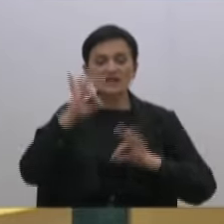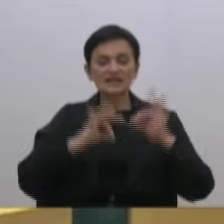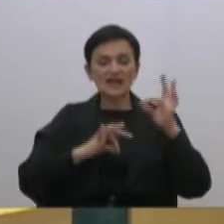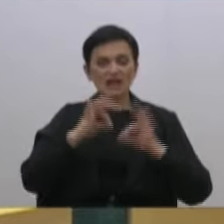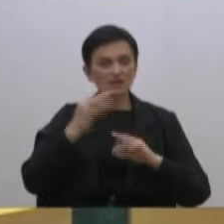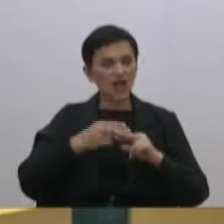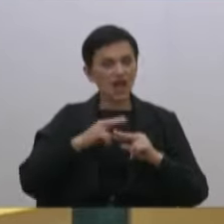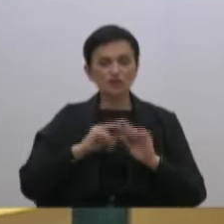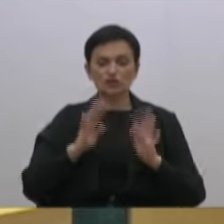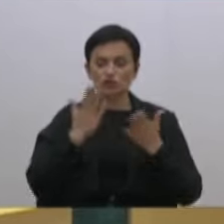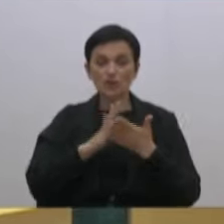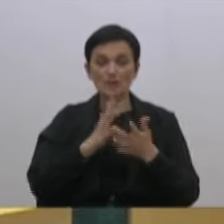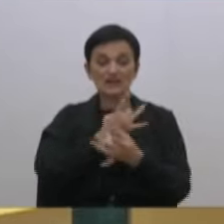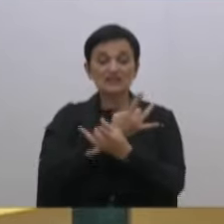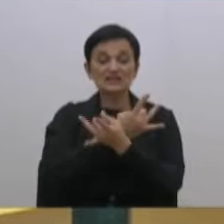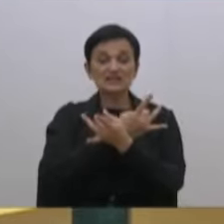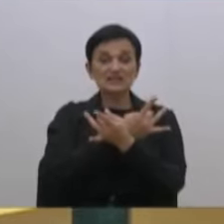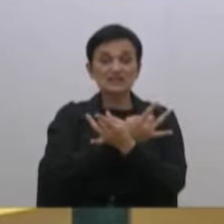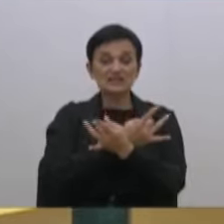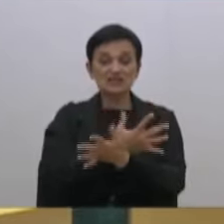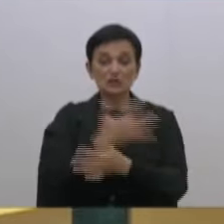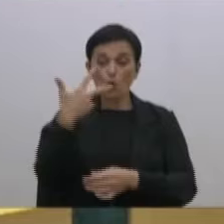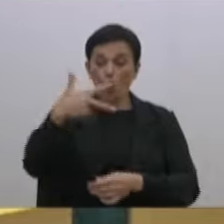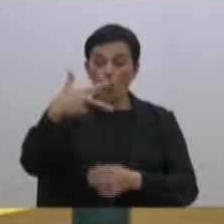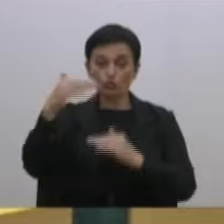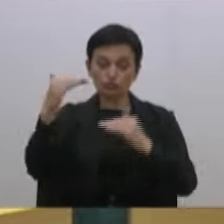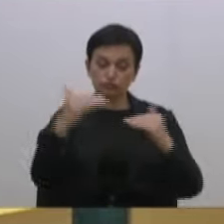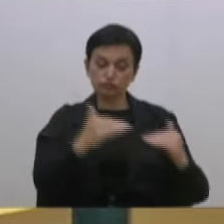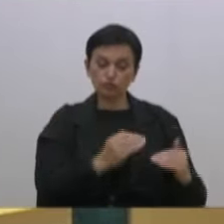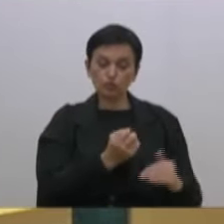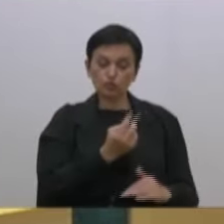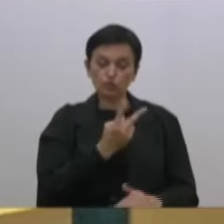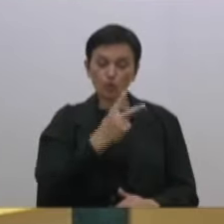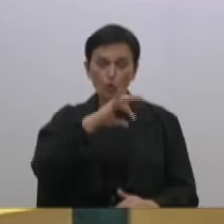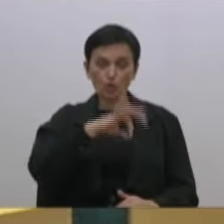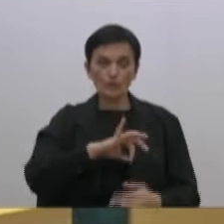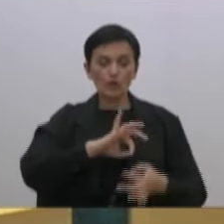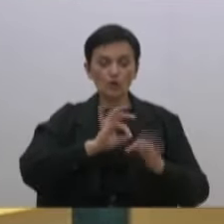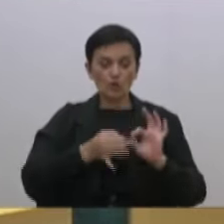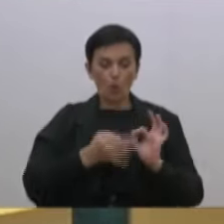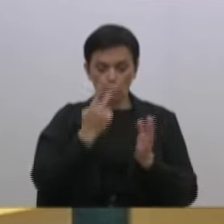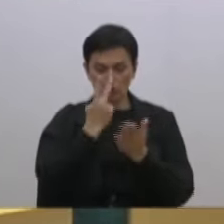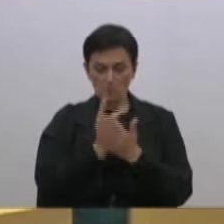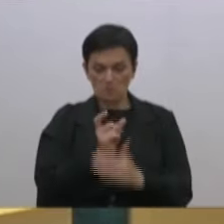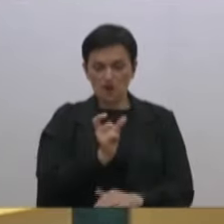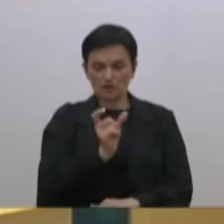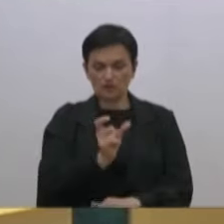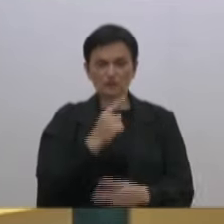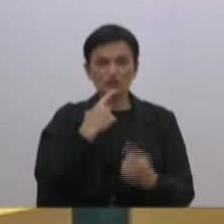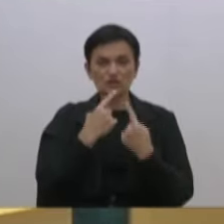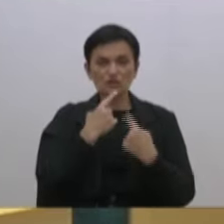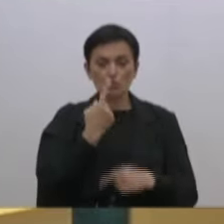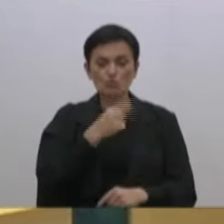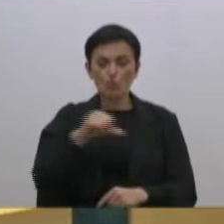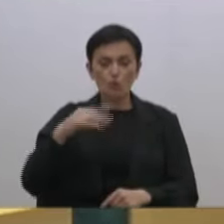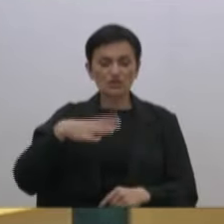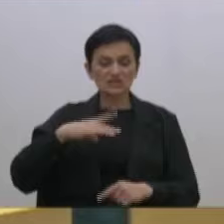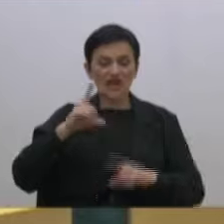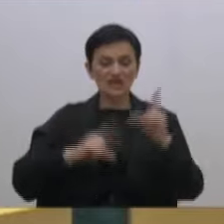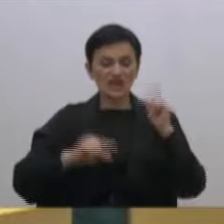ხოლმე. სიღარიბე რომ 30-დან 12%-ამდე შემცირდა, ეს არის კონკრეტული მაჩვენებელი, რომელზეც საუბრობს არამხოლოდ საქართველოს